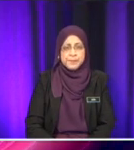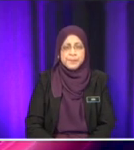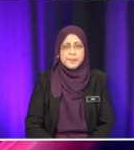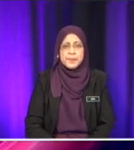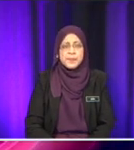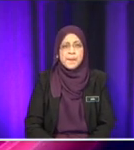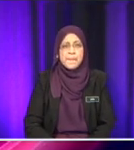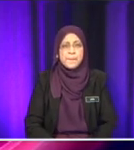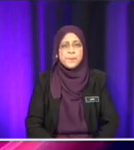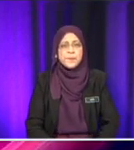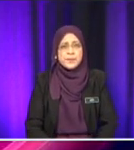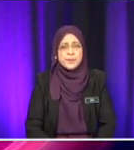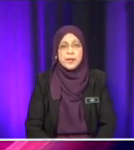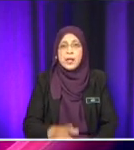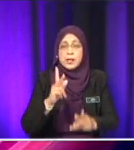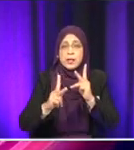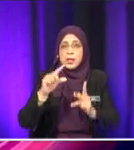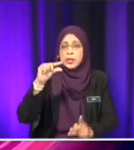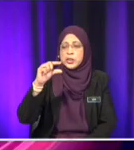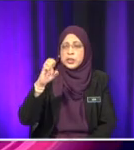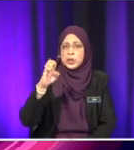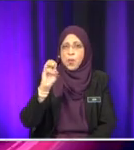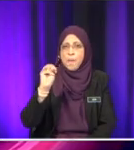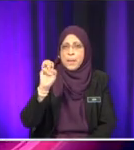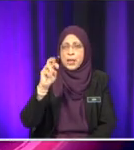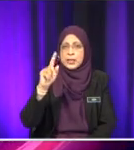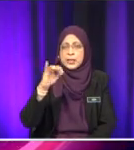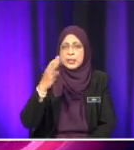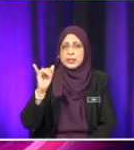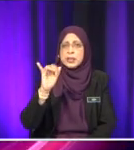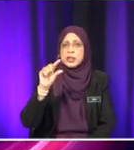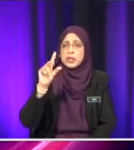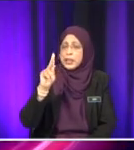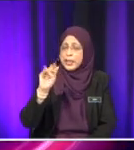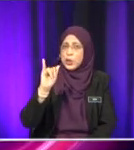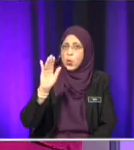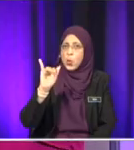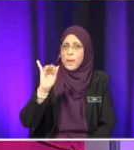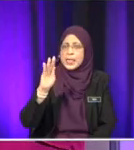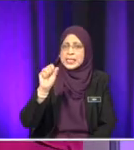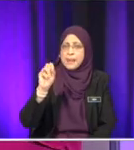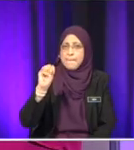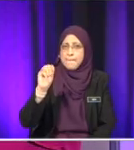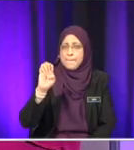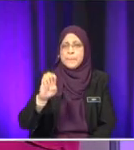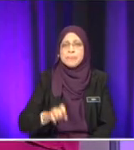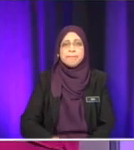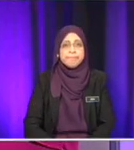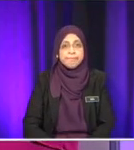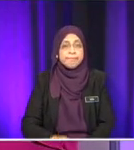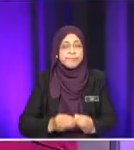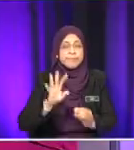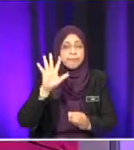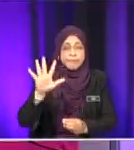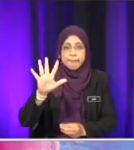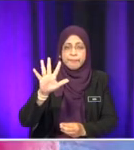Oke kita teruskan dengan soal dan contoh 5 oke apakah ciri-ciri utama